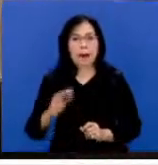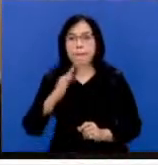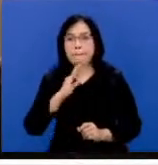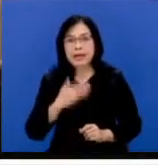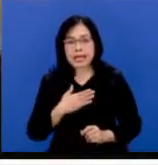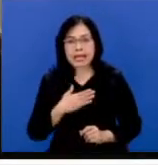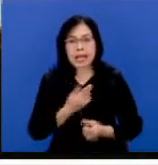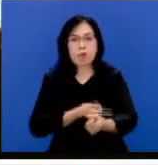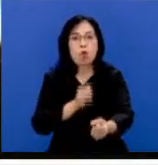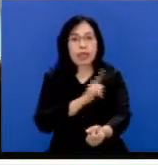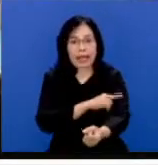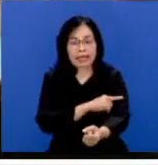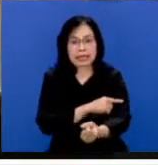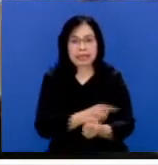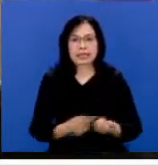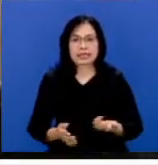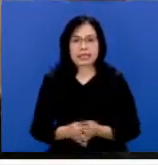potensi timbulnya benturan kepentingan